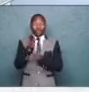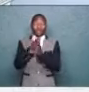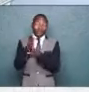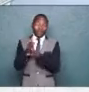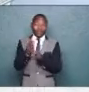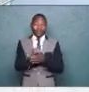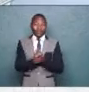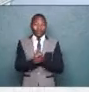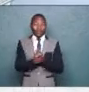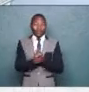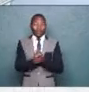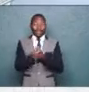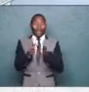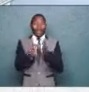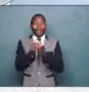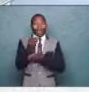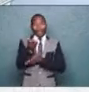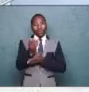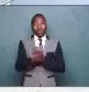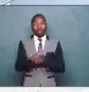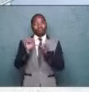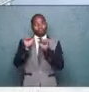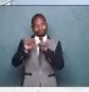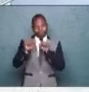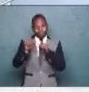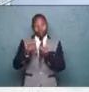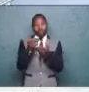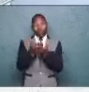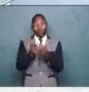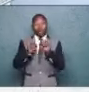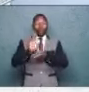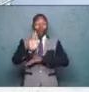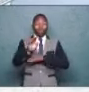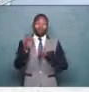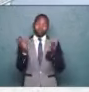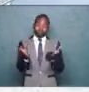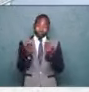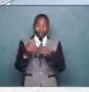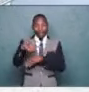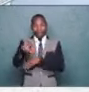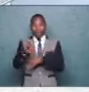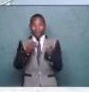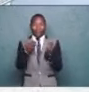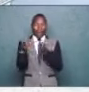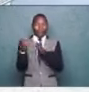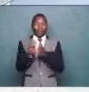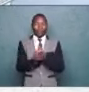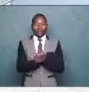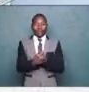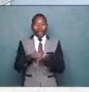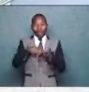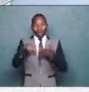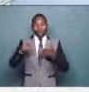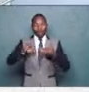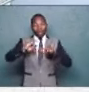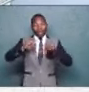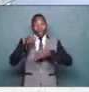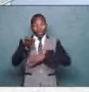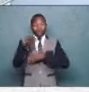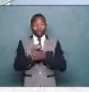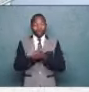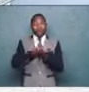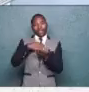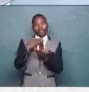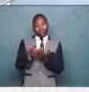osiyana siyana, na onso ndiololedwa kumemeza anthu awo kuti akatengepo gawo mkalembera oyeserera